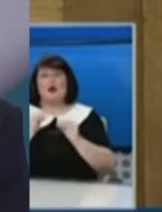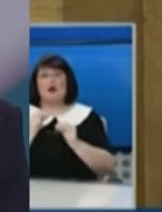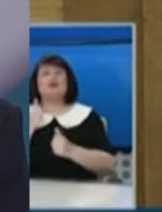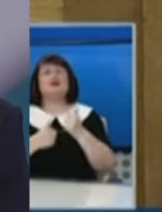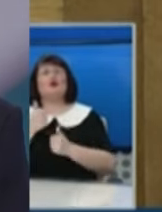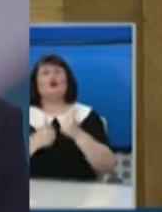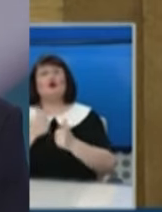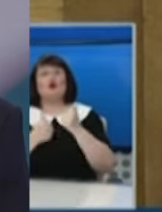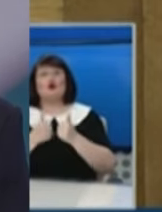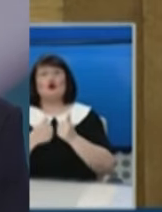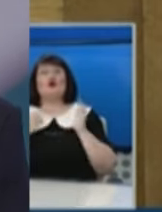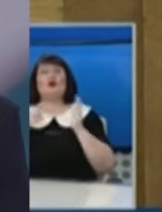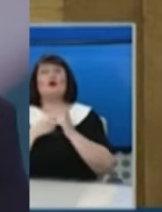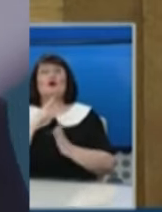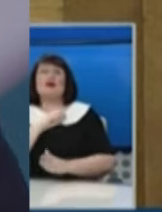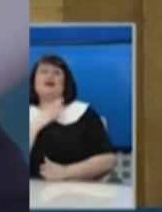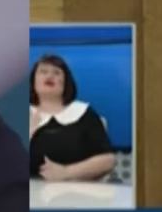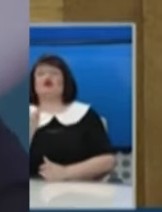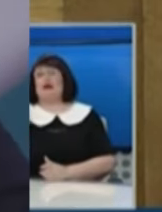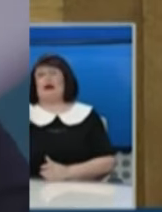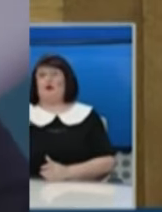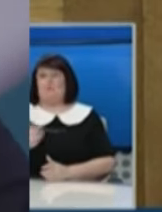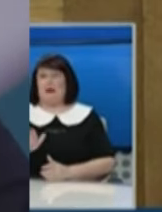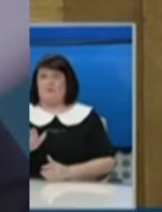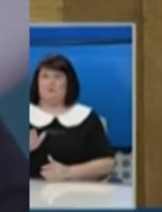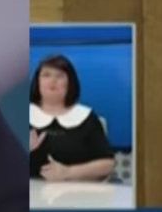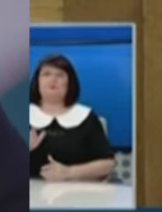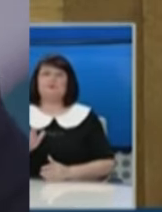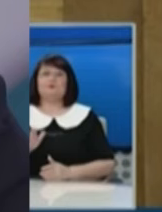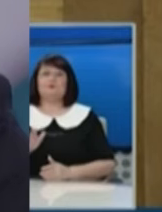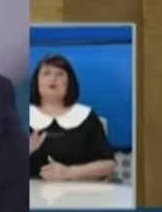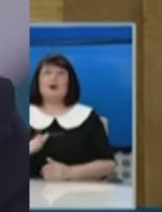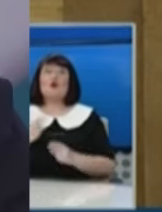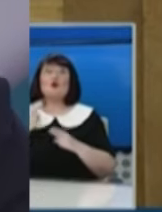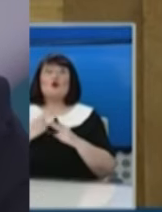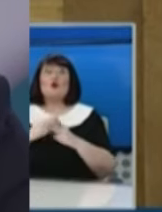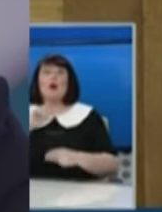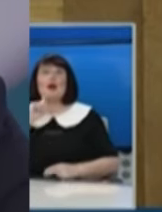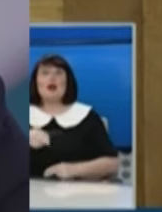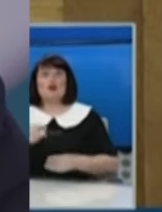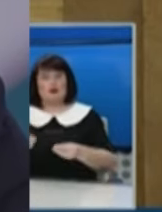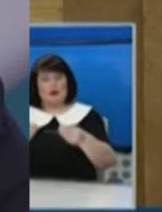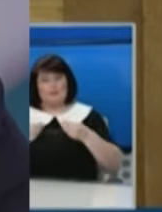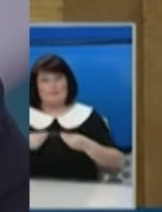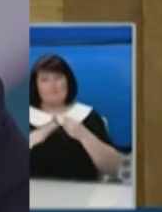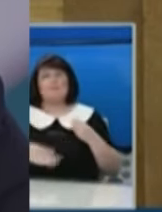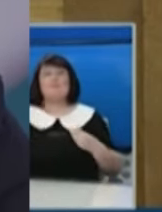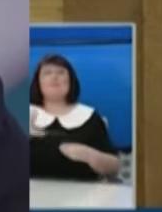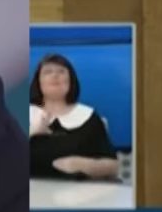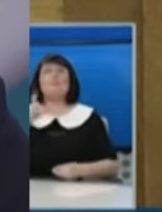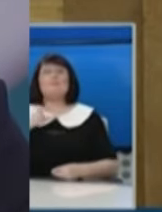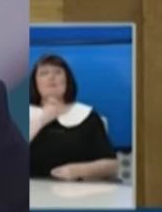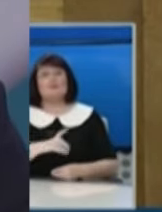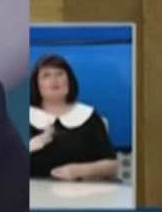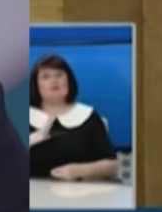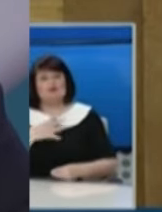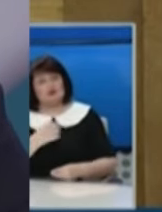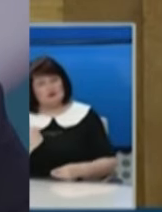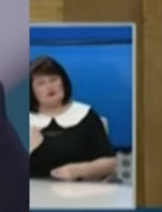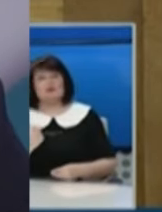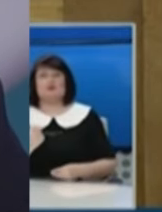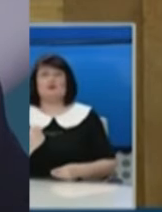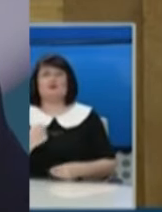και να ακούσει τις απόψεις τους και όχι το αντίθετο. Εμείς λοιπόν αυτή τη στιγμή ανοίγουμε αυτόν τον διάλογο, το κάνουμε καλοπροαίρετα χωρίς μορφή για κανέναν και το